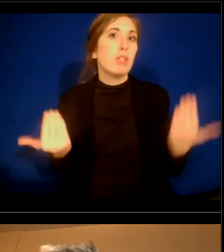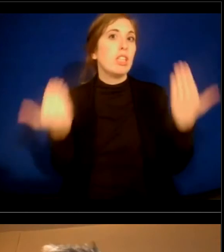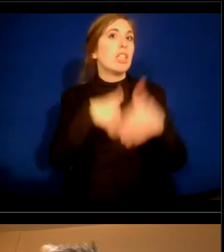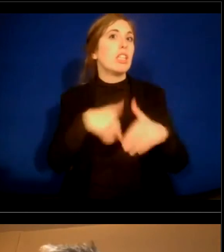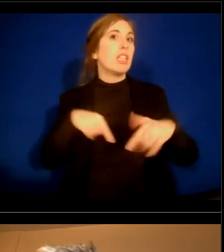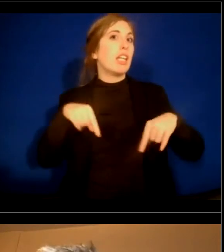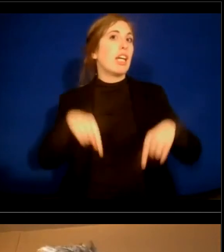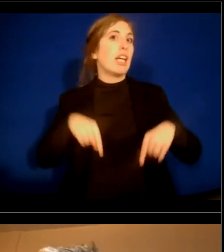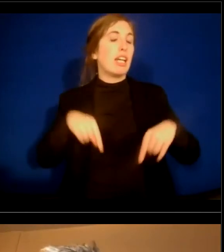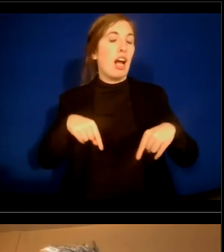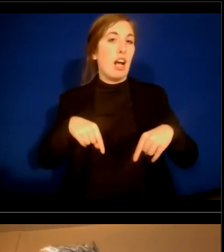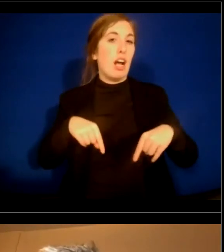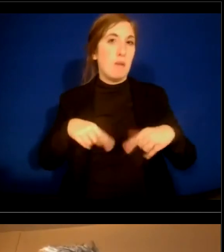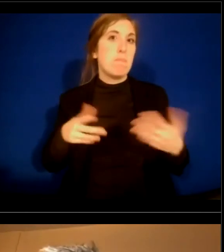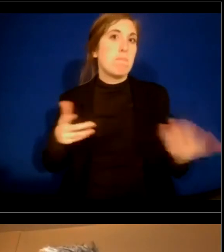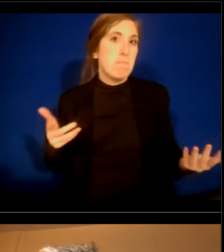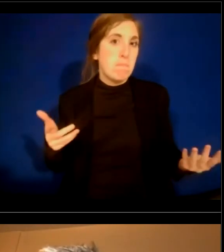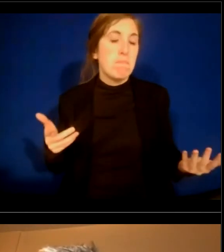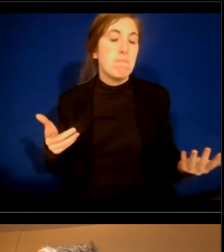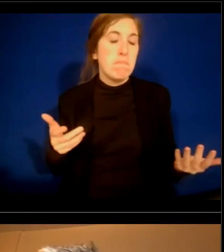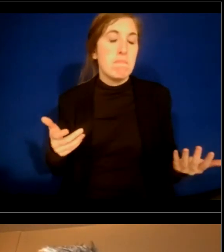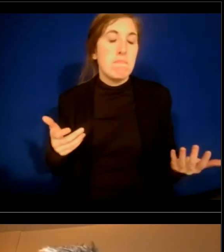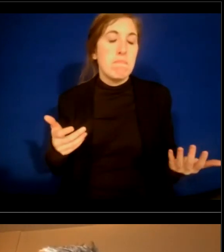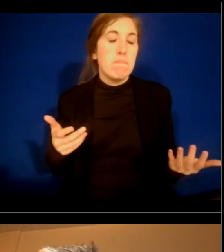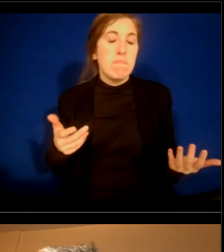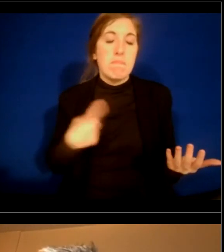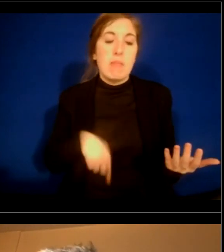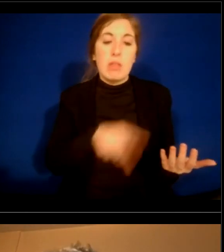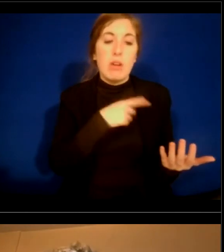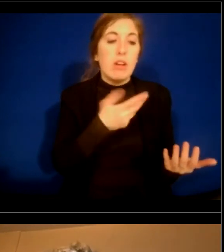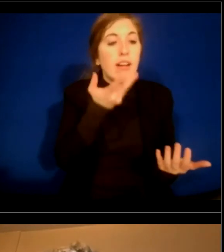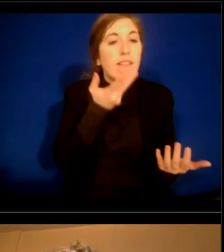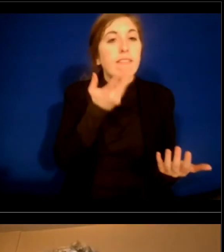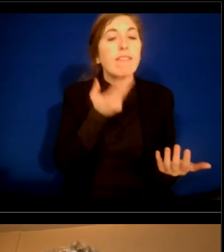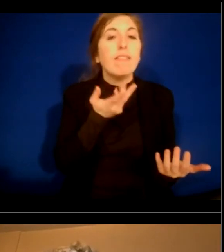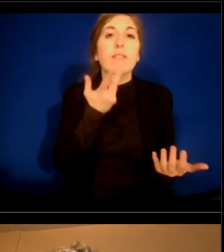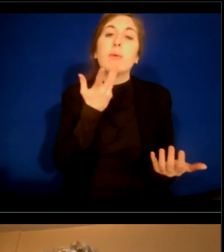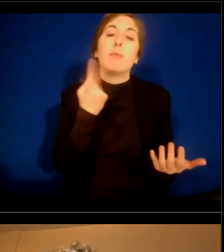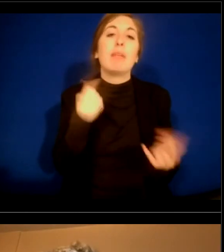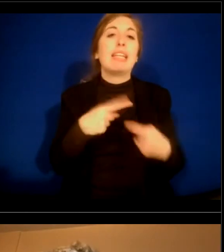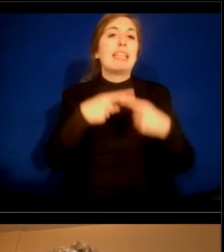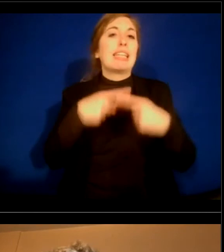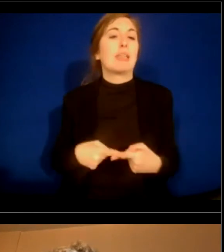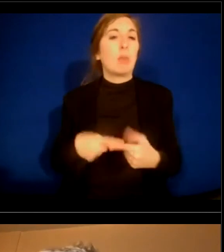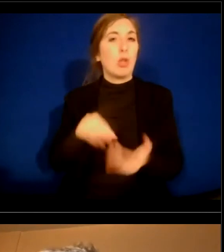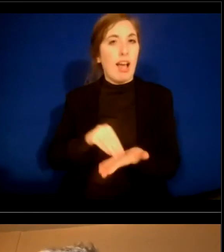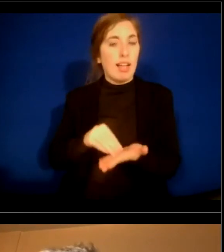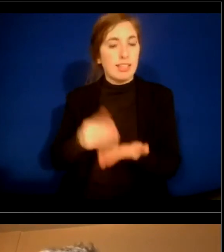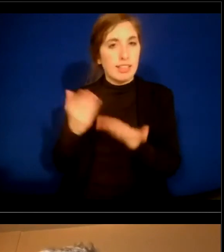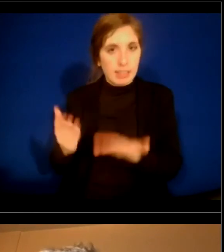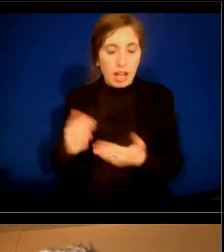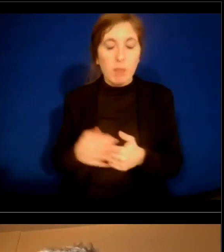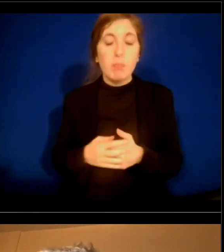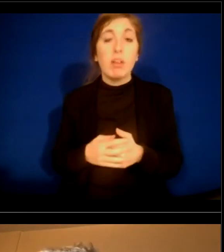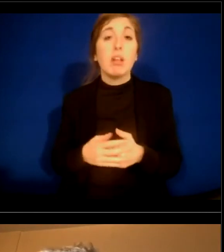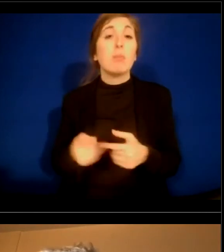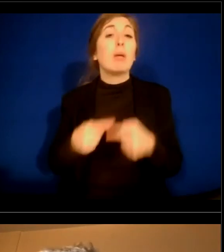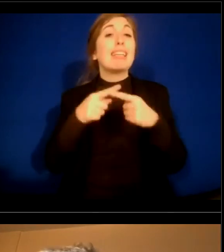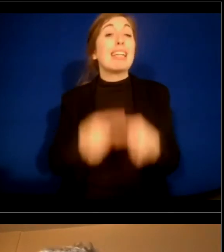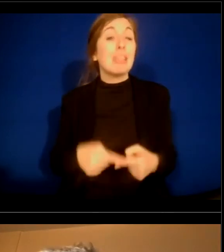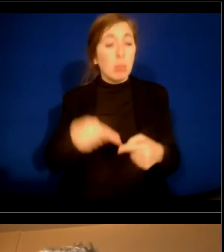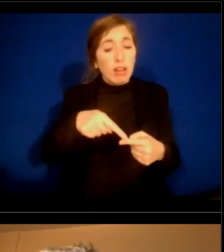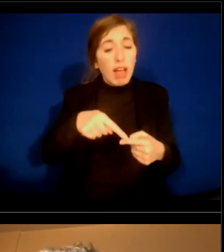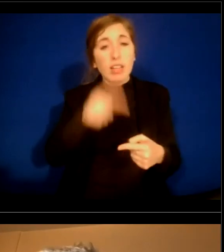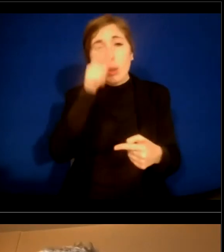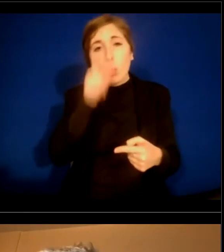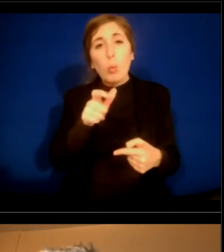No, io non ho niente da aggiungere se non ringraziare anch'io i relatori e lascerei a loro